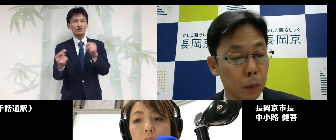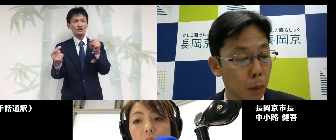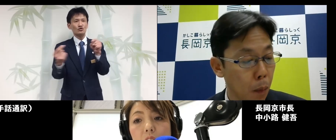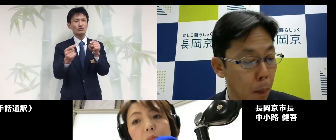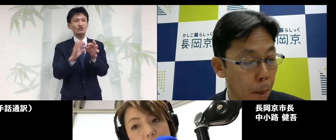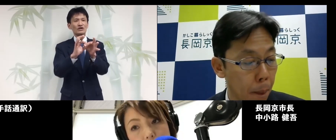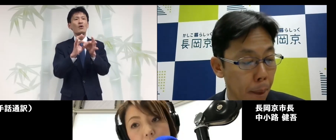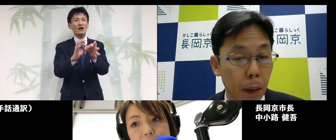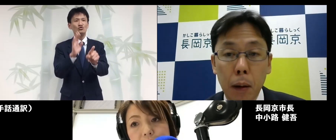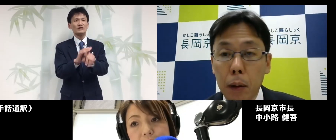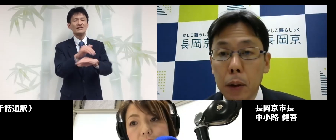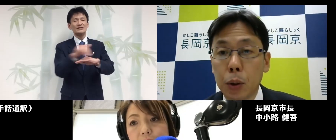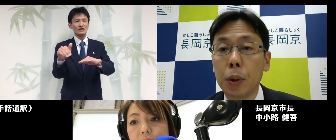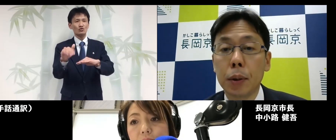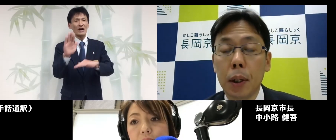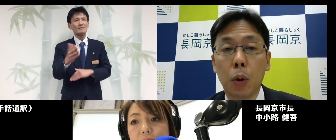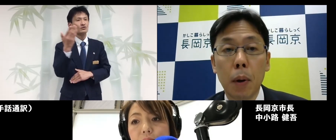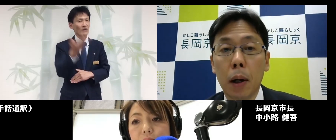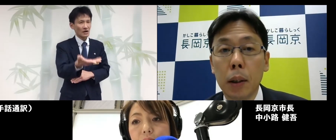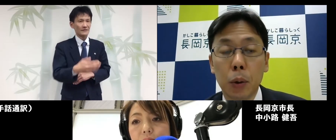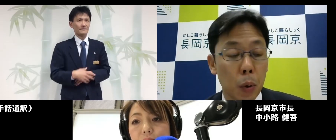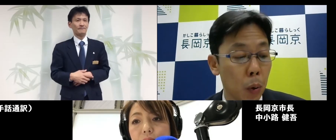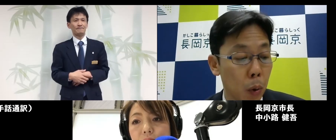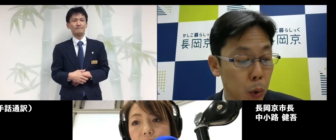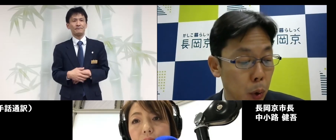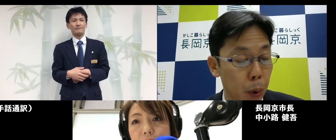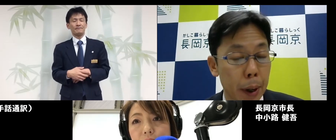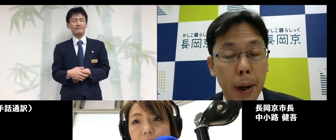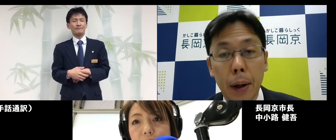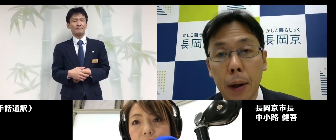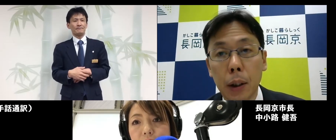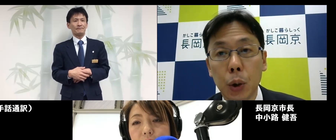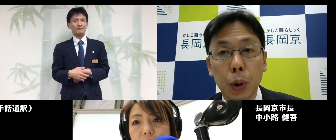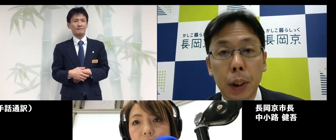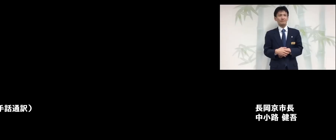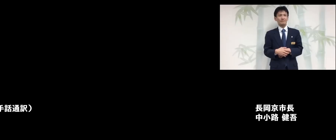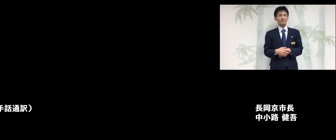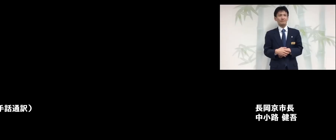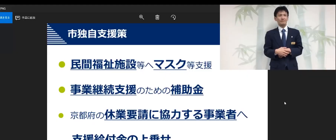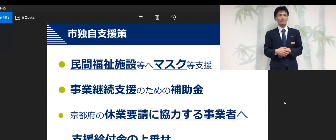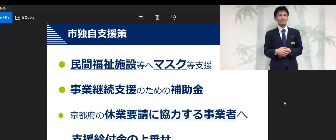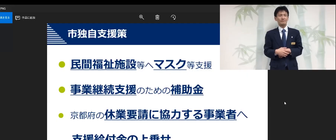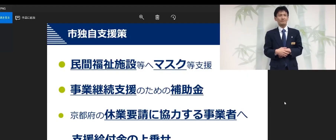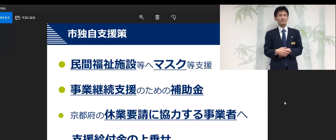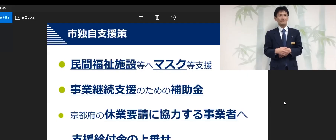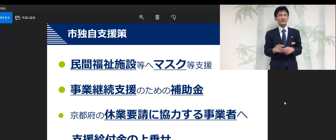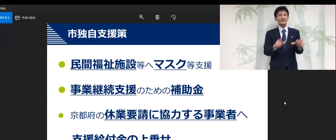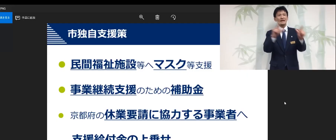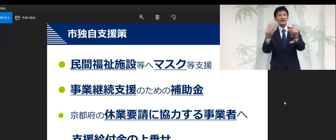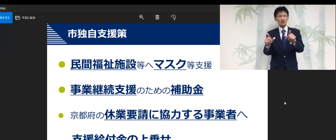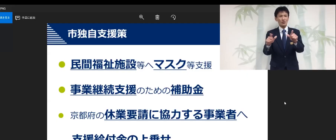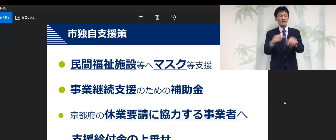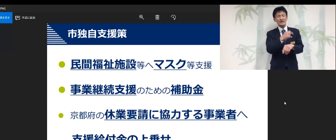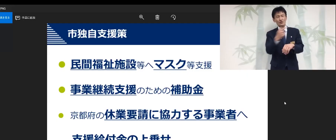はありますか？ そうですね、これもやはりそれぞれ、非常に生活も厳しい状況